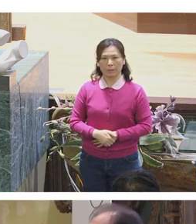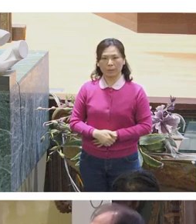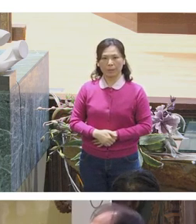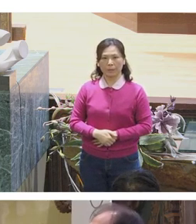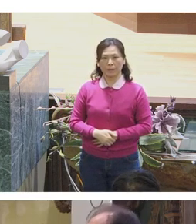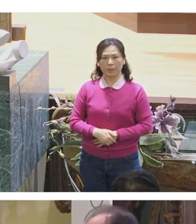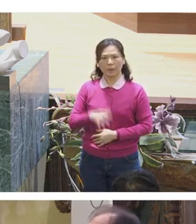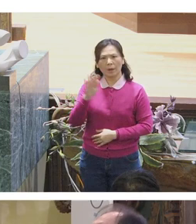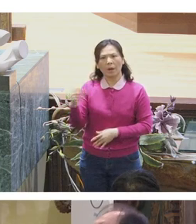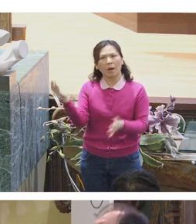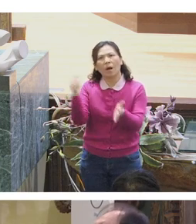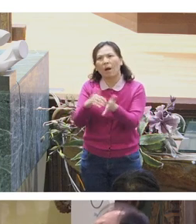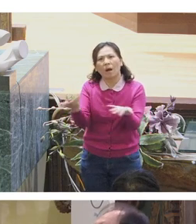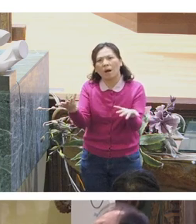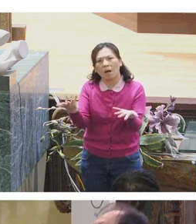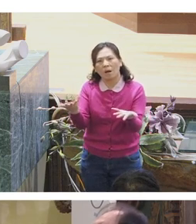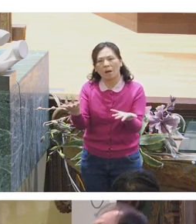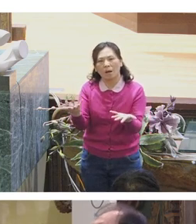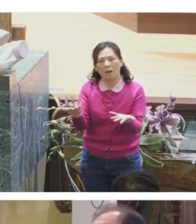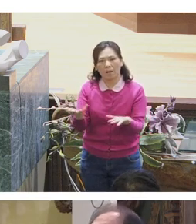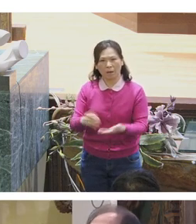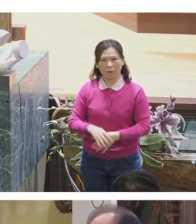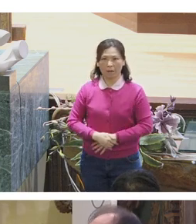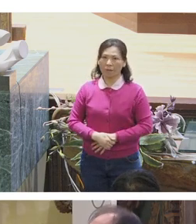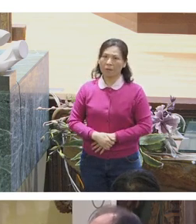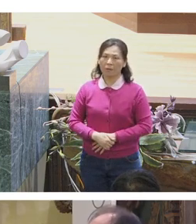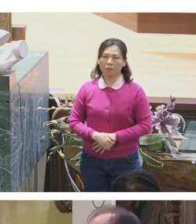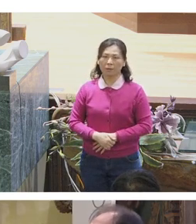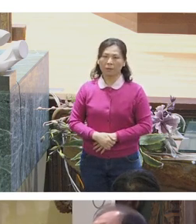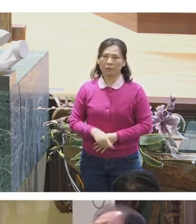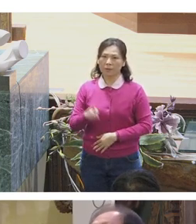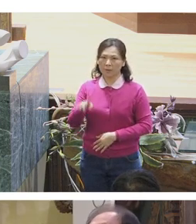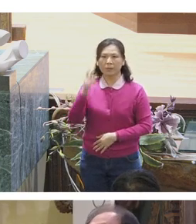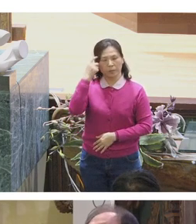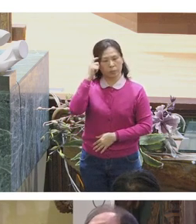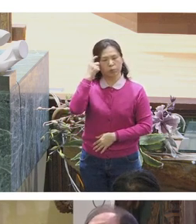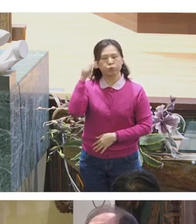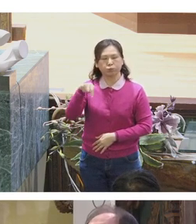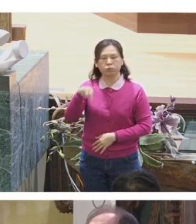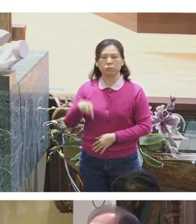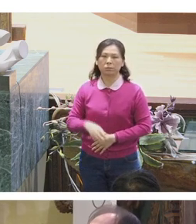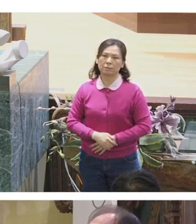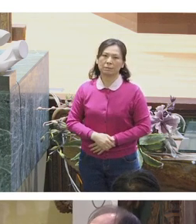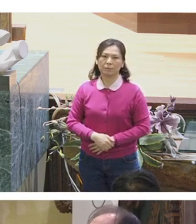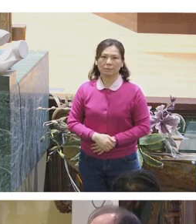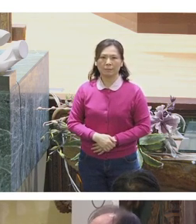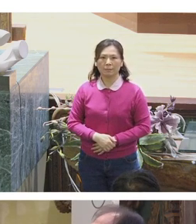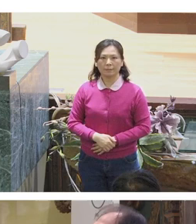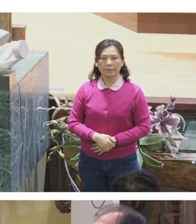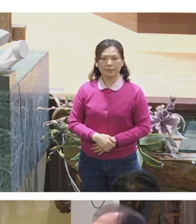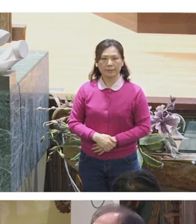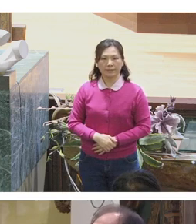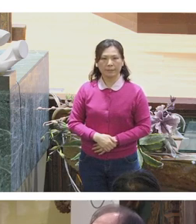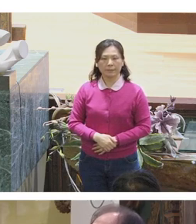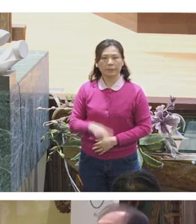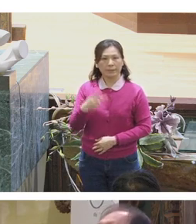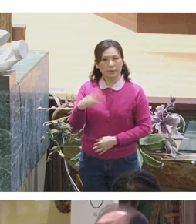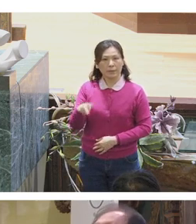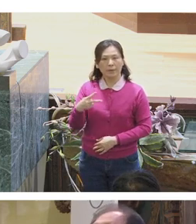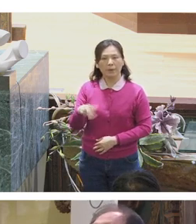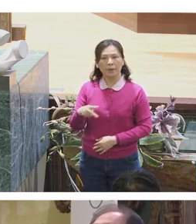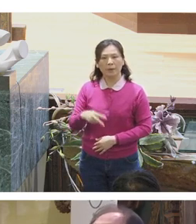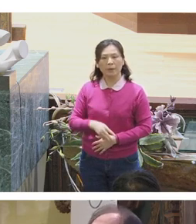可是有结果吗？这才是我们要思考的问题。而且我们从来不